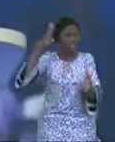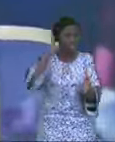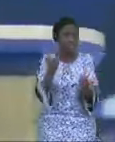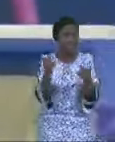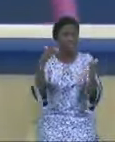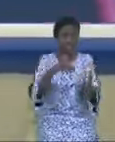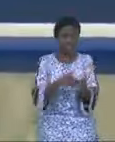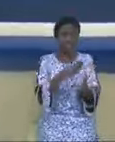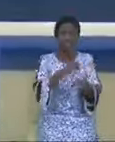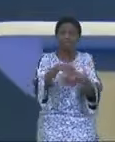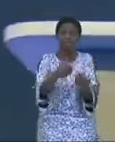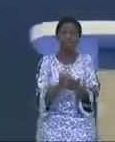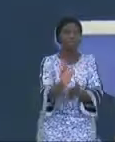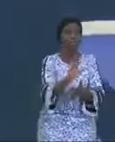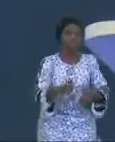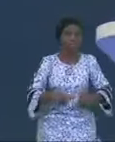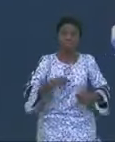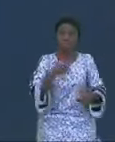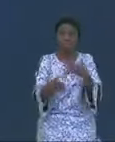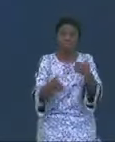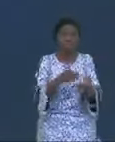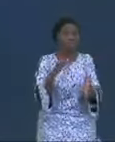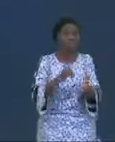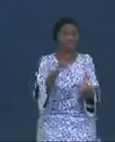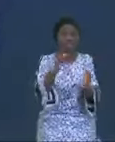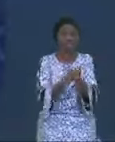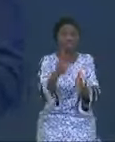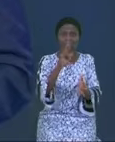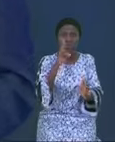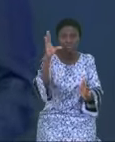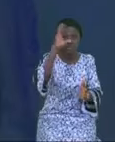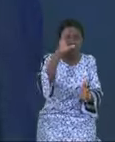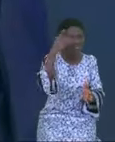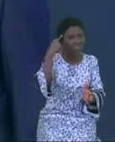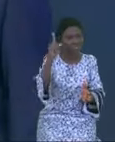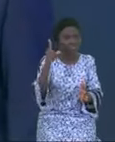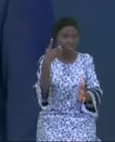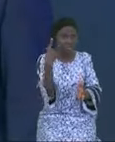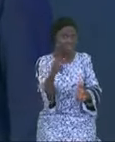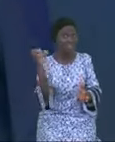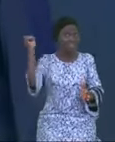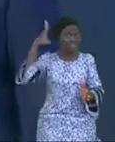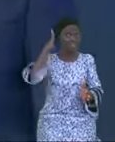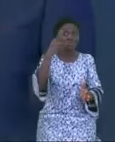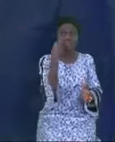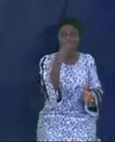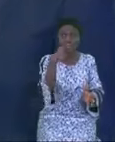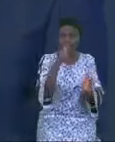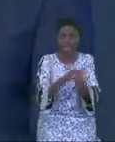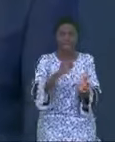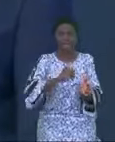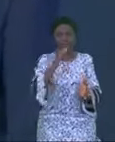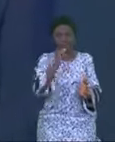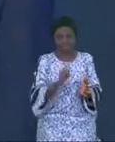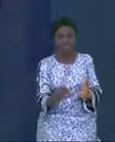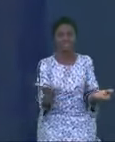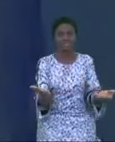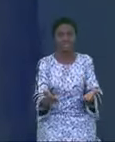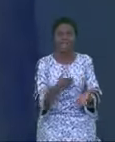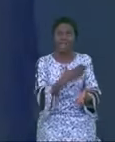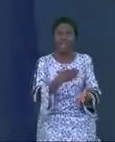toute ta vie quel que soit ce qui se passe et tout ce que tu cherches la grâce dit je suis là et